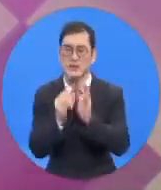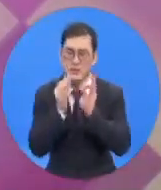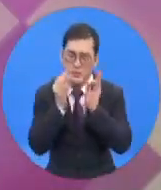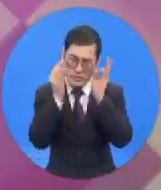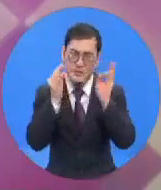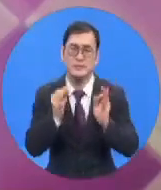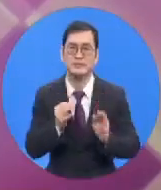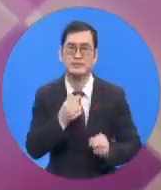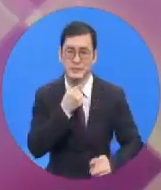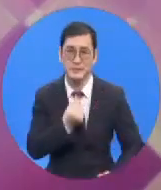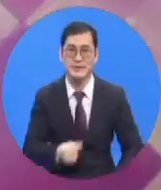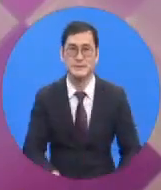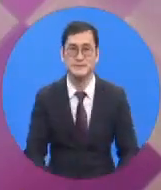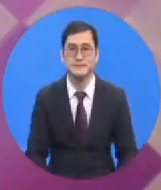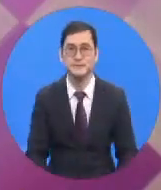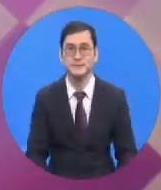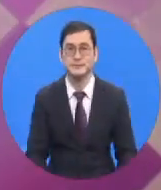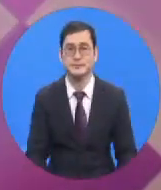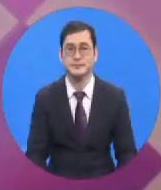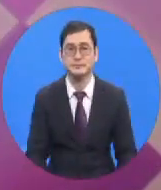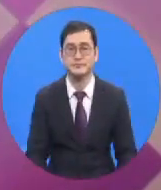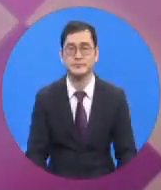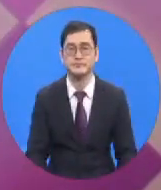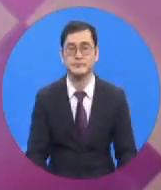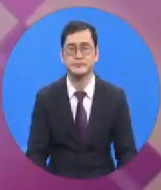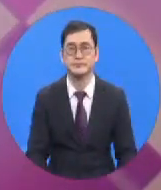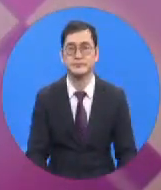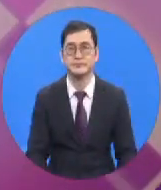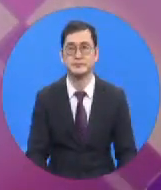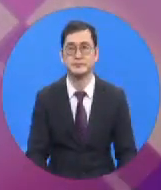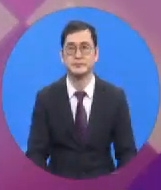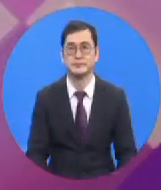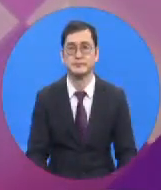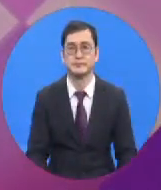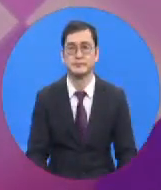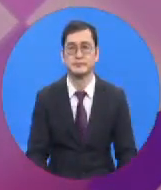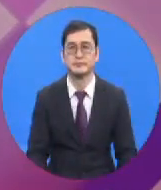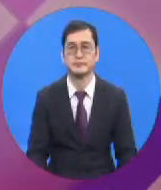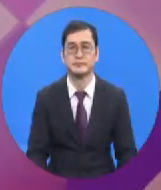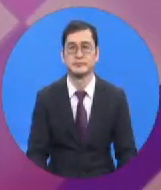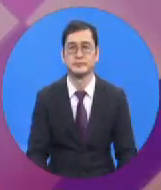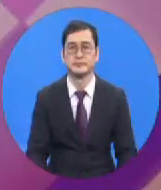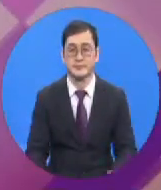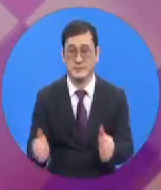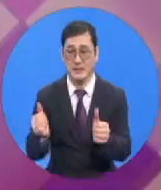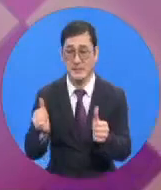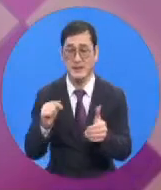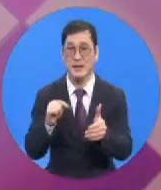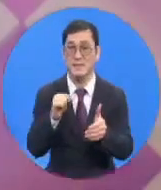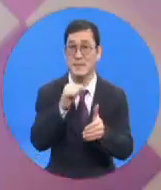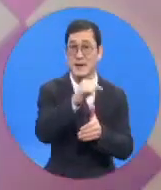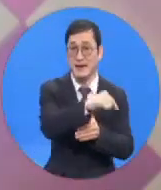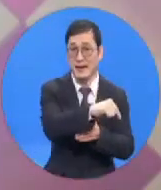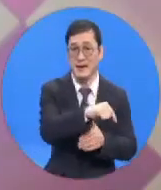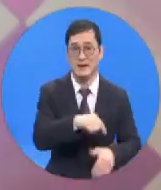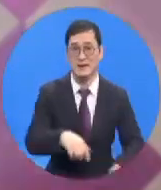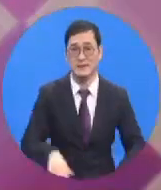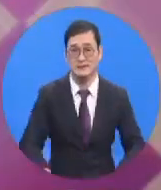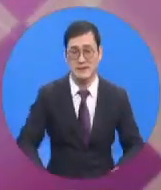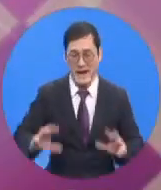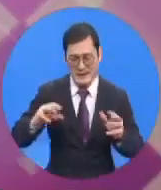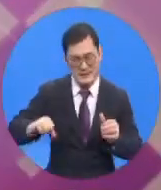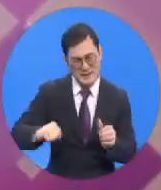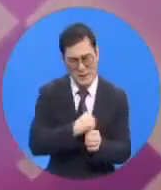법정 밖에서 시민 100여 명이 굉장히 분노를 했었는데 법정 밖에는 정인유유같이 아동학대로